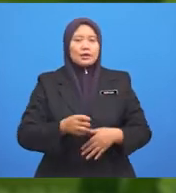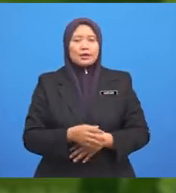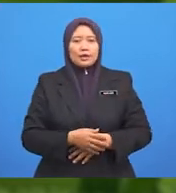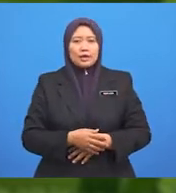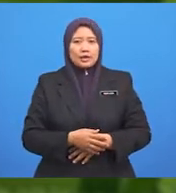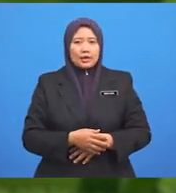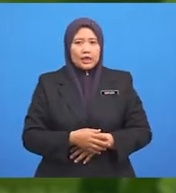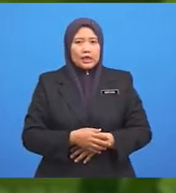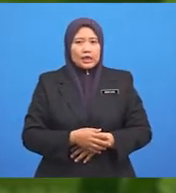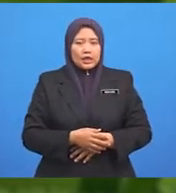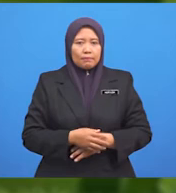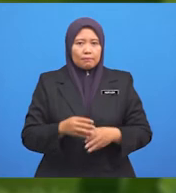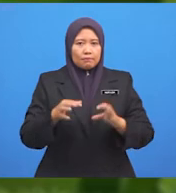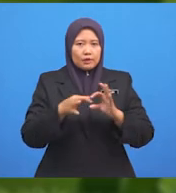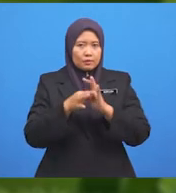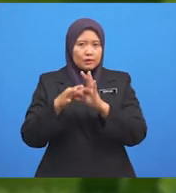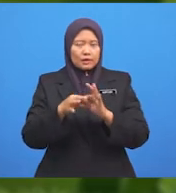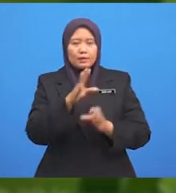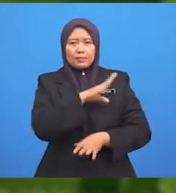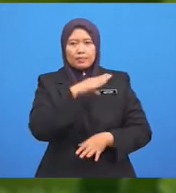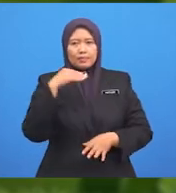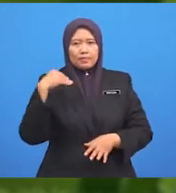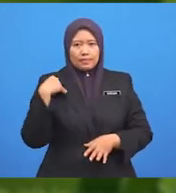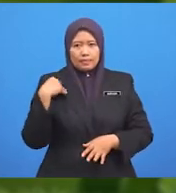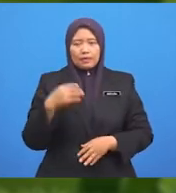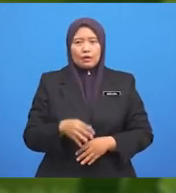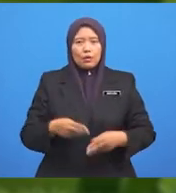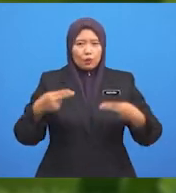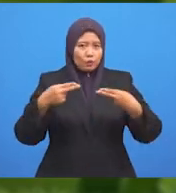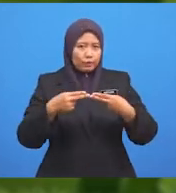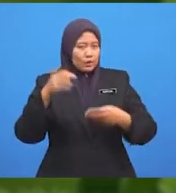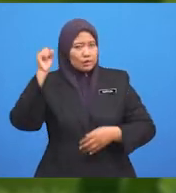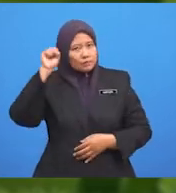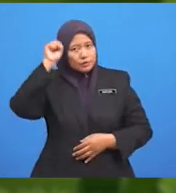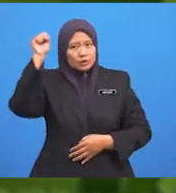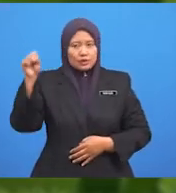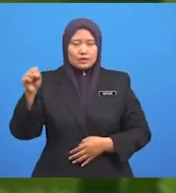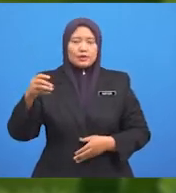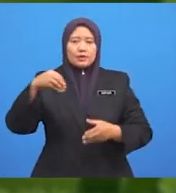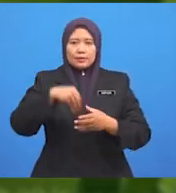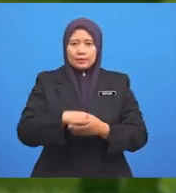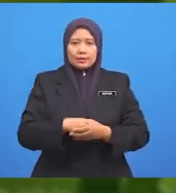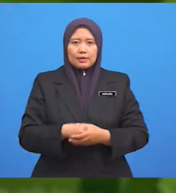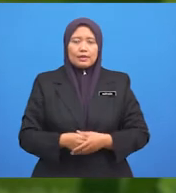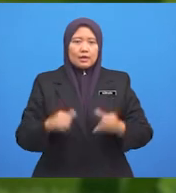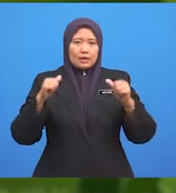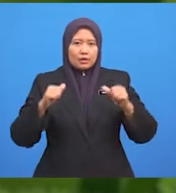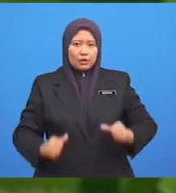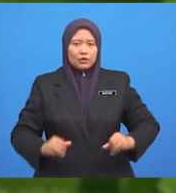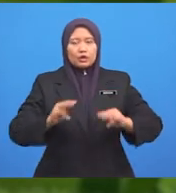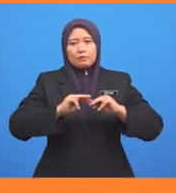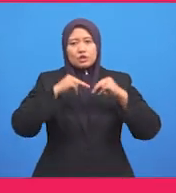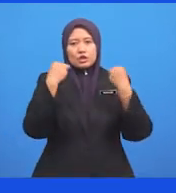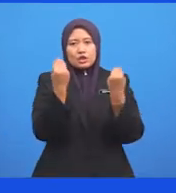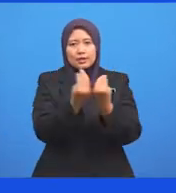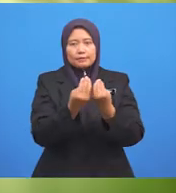dan keamanan serta hubungan persaudaraan yang telah pun terjalin dalam kalangan anggota